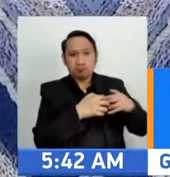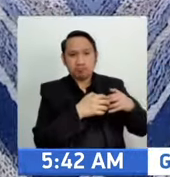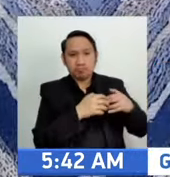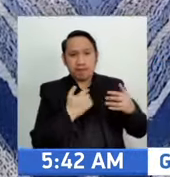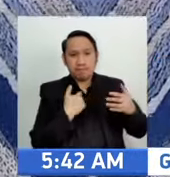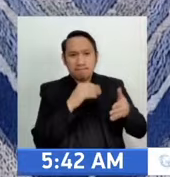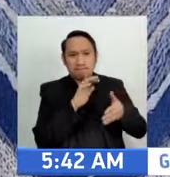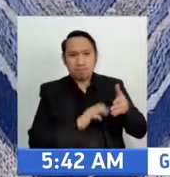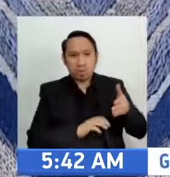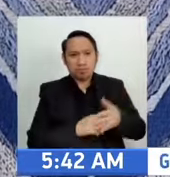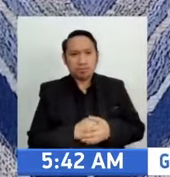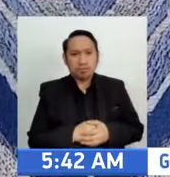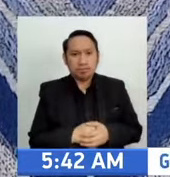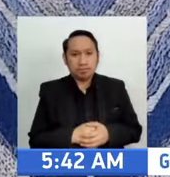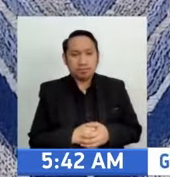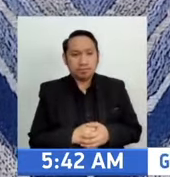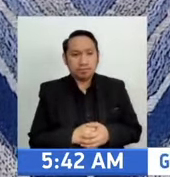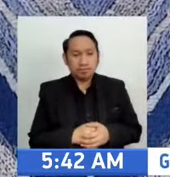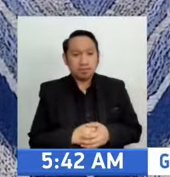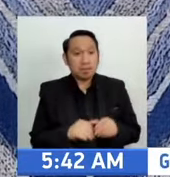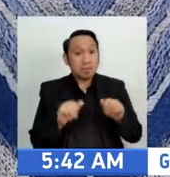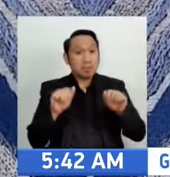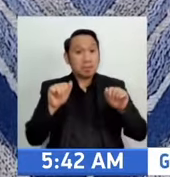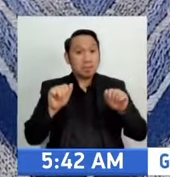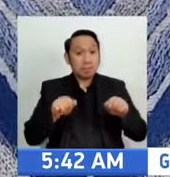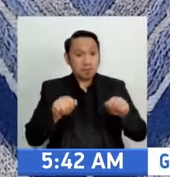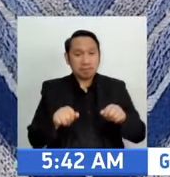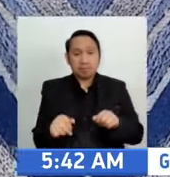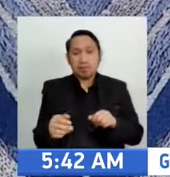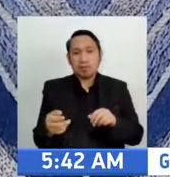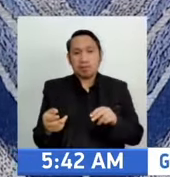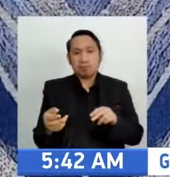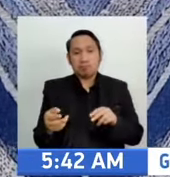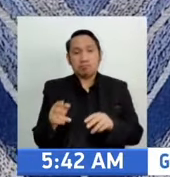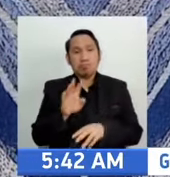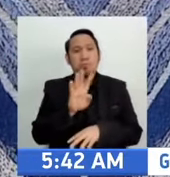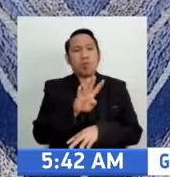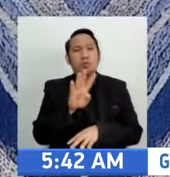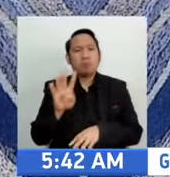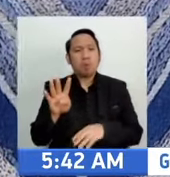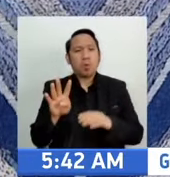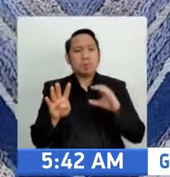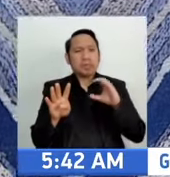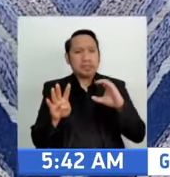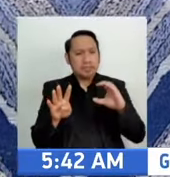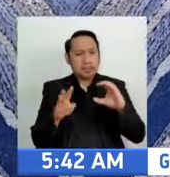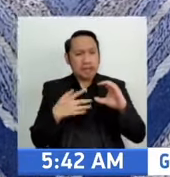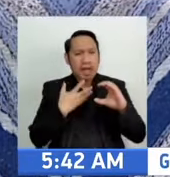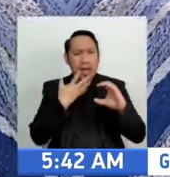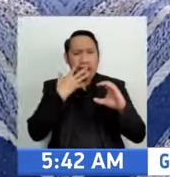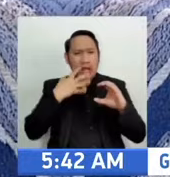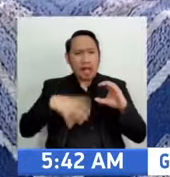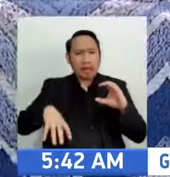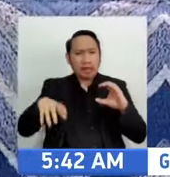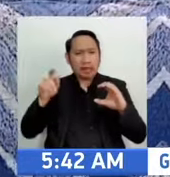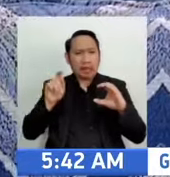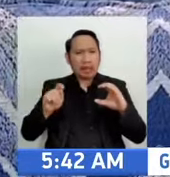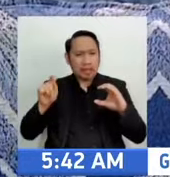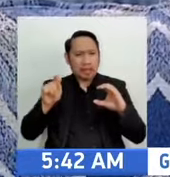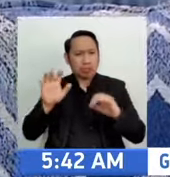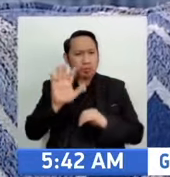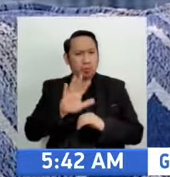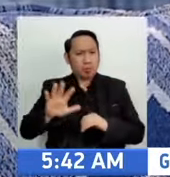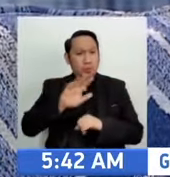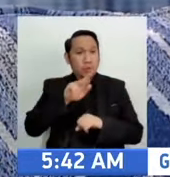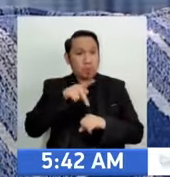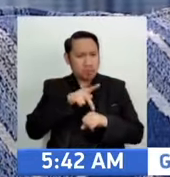month. Samantala, posibleng umabot sa 44 degrees Celsius ang heat index ngayong Martes sa ilang lugar sa bansa. Kung saan yan,